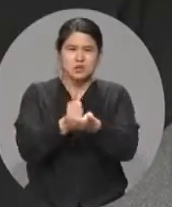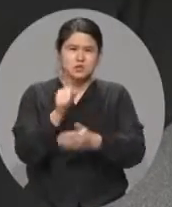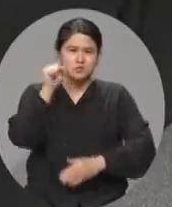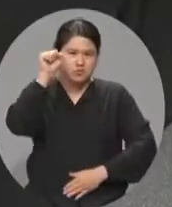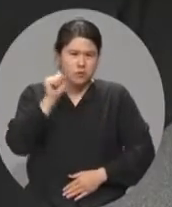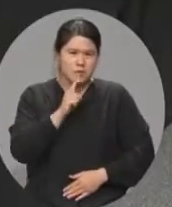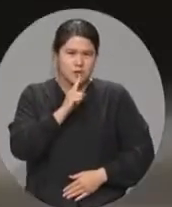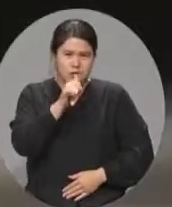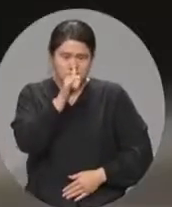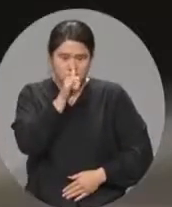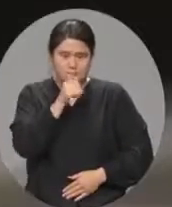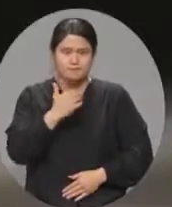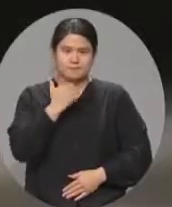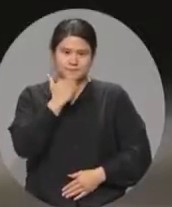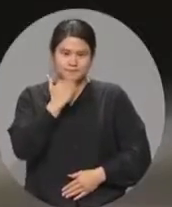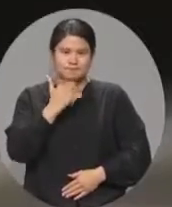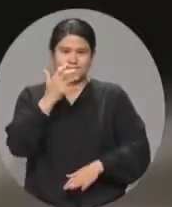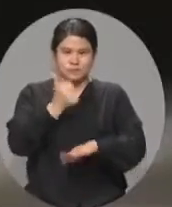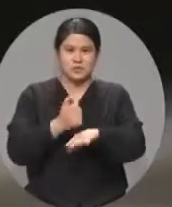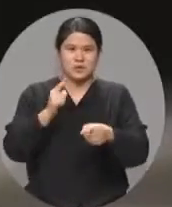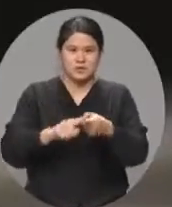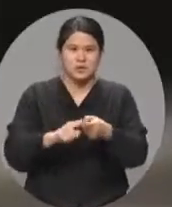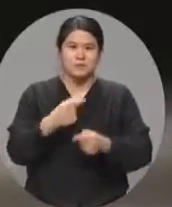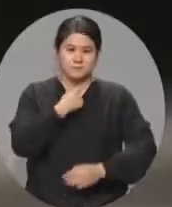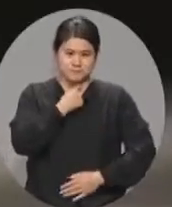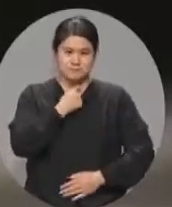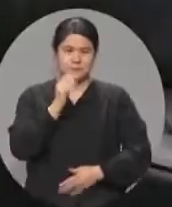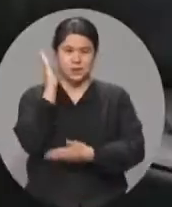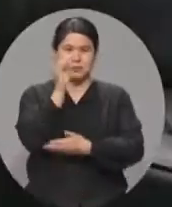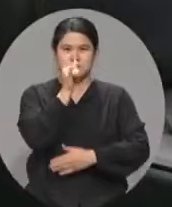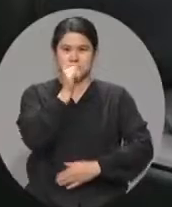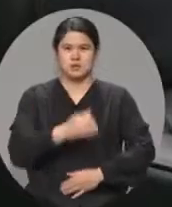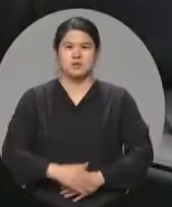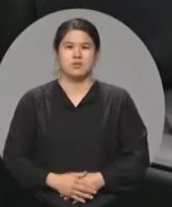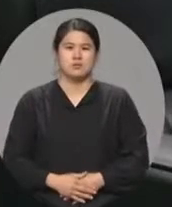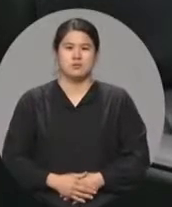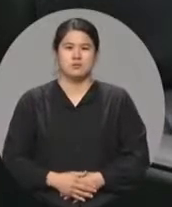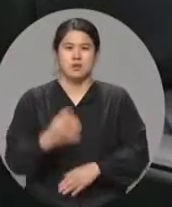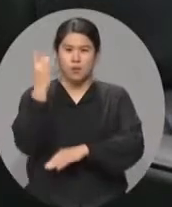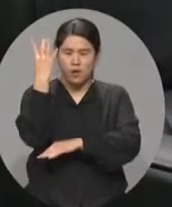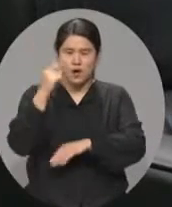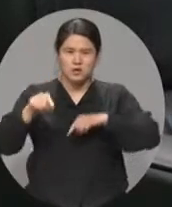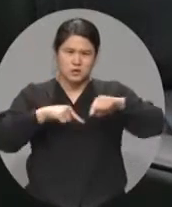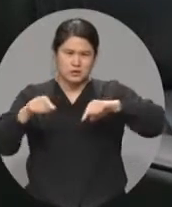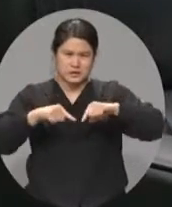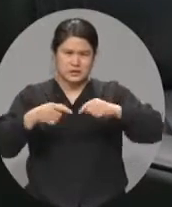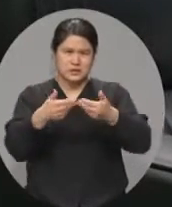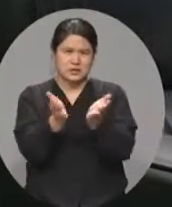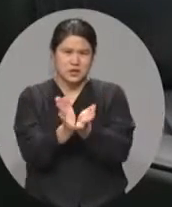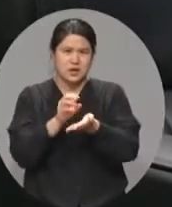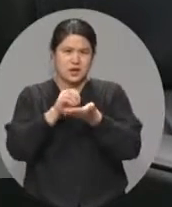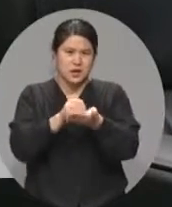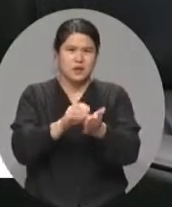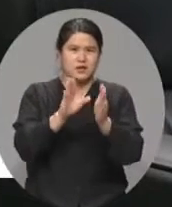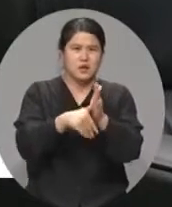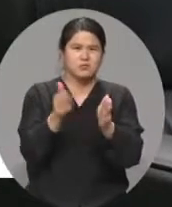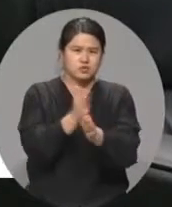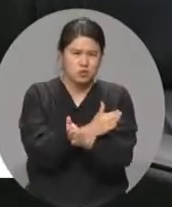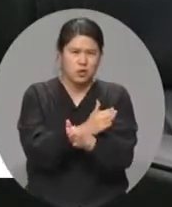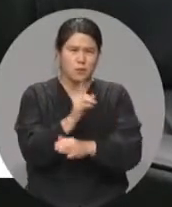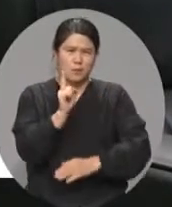나오자마자 기다렸다는 듯이 강한 의지를 내비칩니다. 원래 이제 처음 입문할 때부터